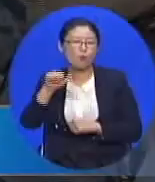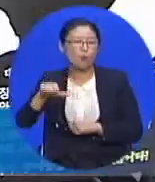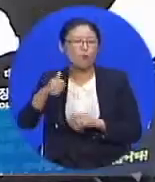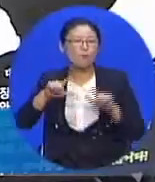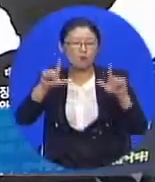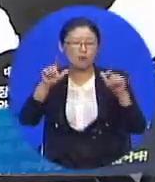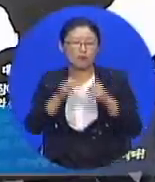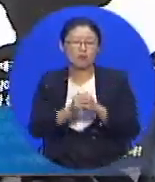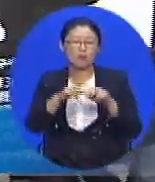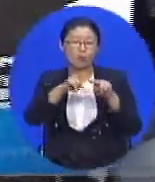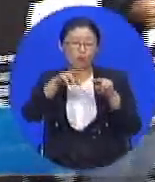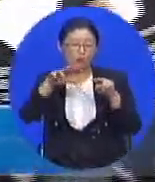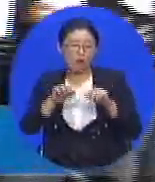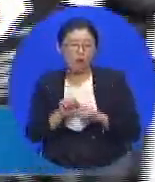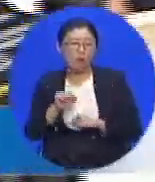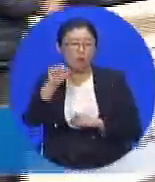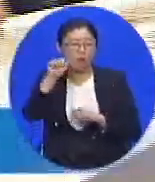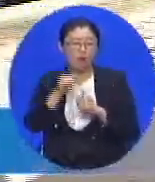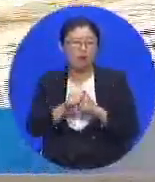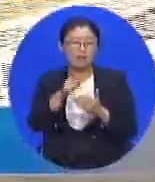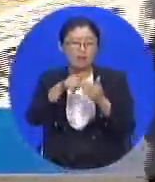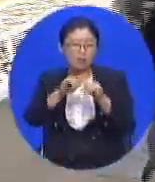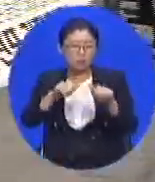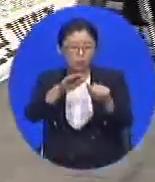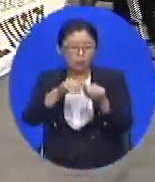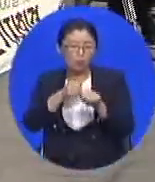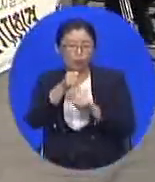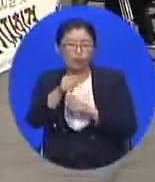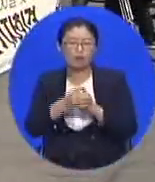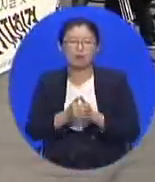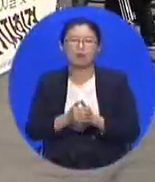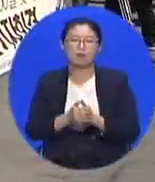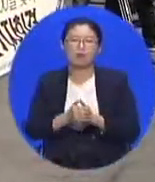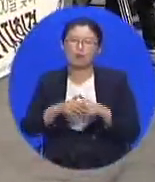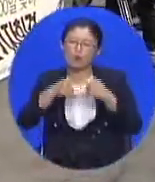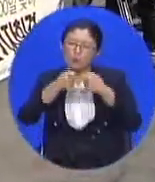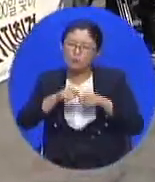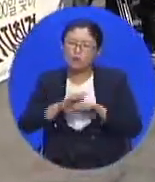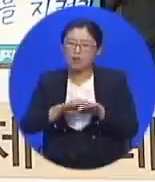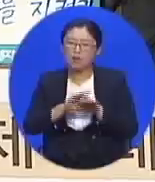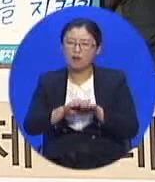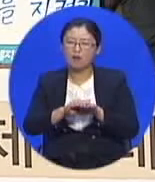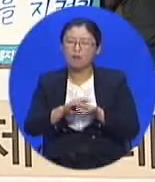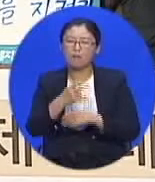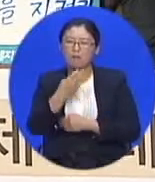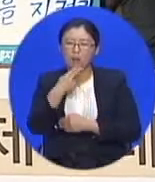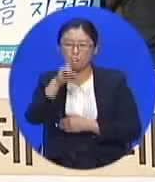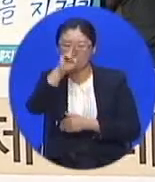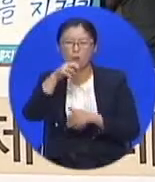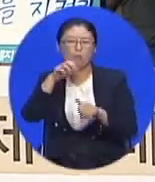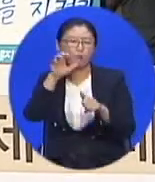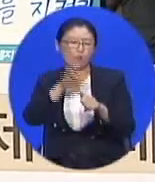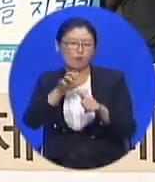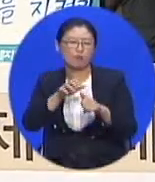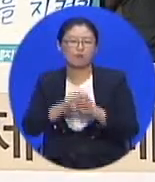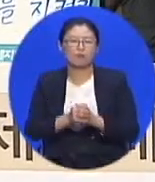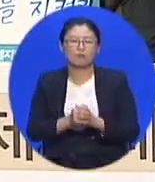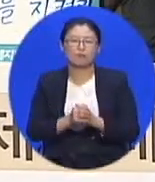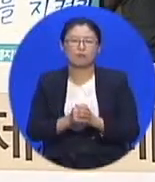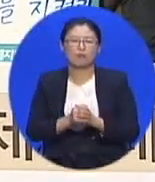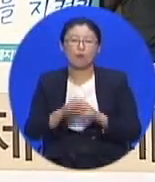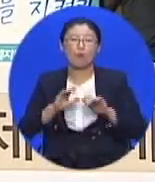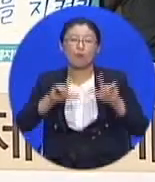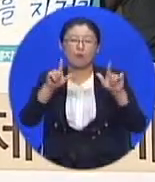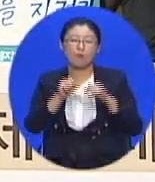장애계는 광화문 광장에서 기자회견을 열고 아직까지 구체적인 해결책을 내놓지 못하고 있는 정부를 질타하며 올해에도